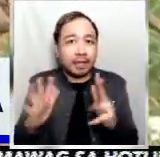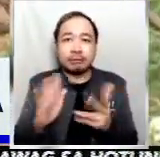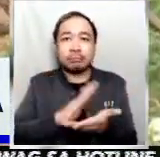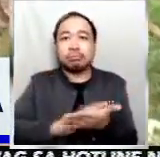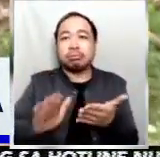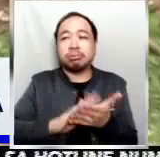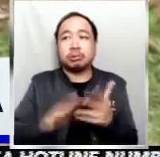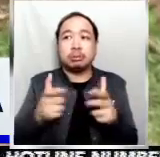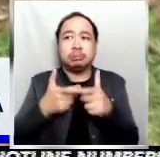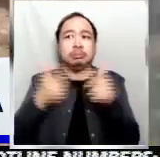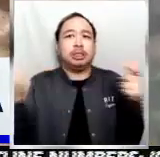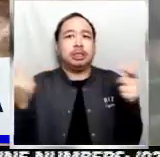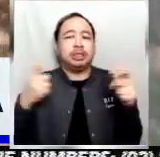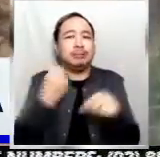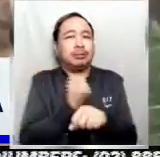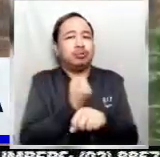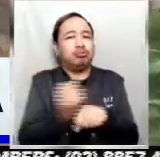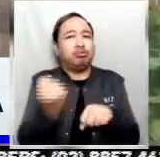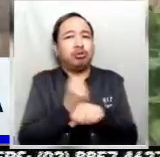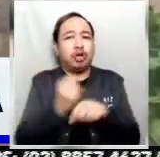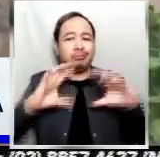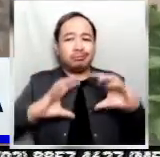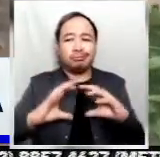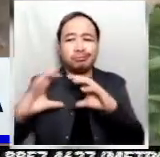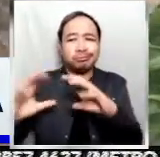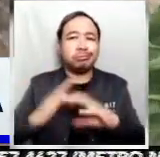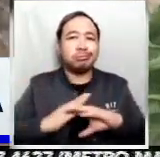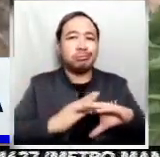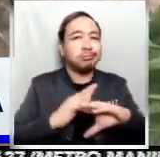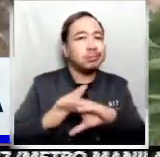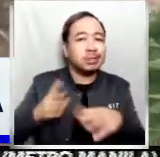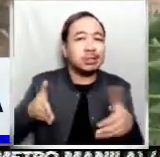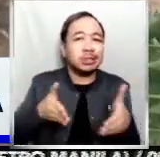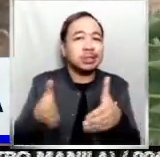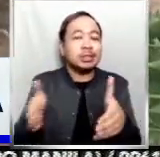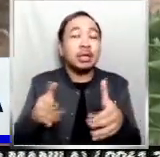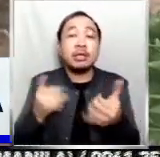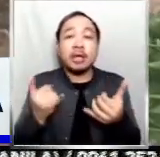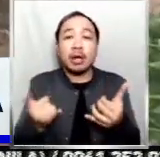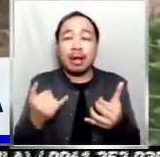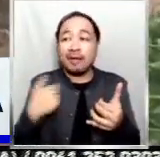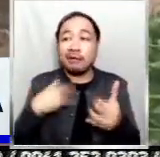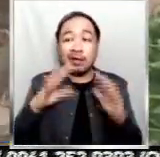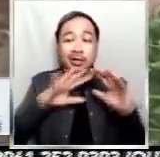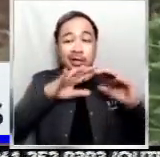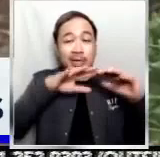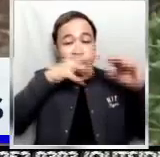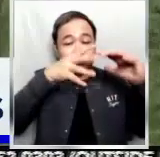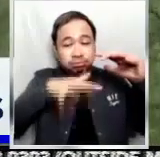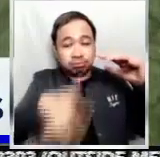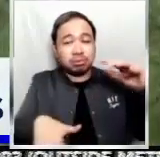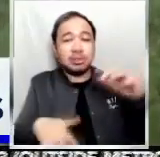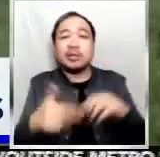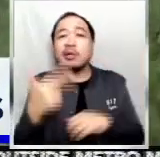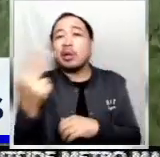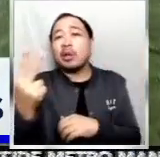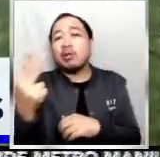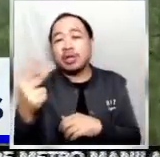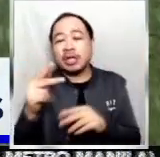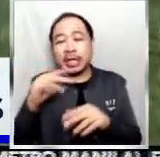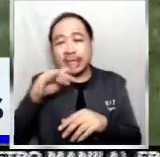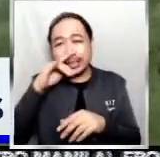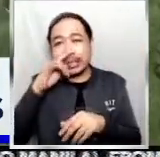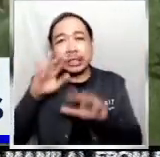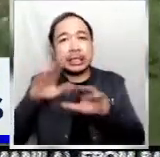kay Governor Melchor Diclas ng Benguet, dahil sa guho, tatlong bata ang namatay sa Ambyong sa La Trinidad, Benguet, dalawang